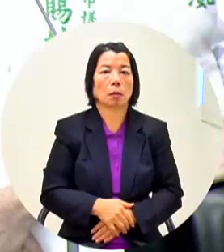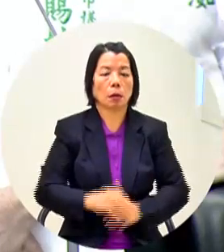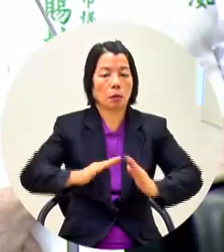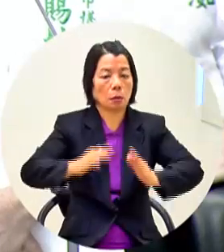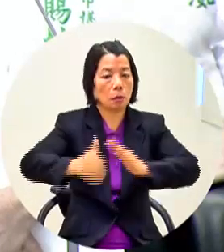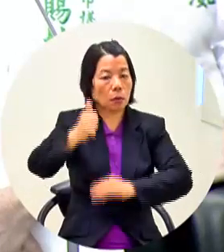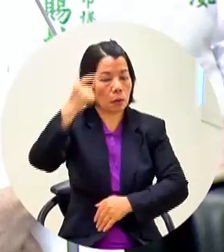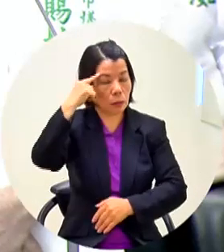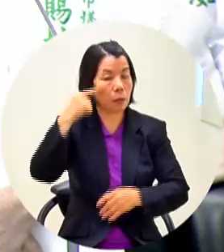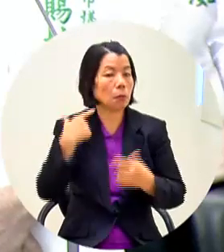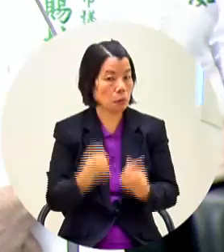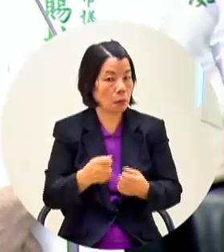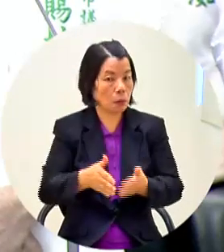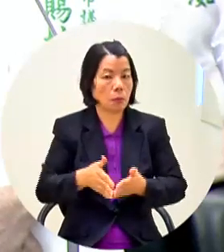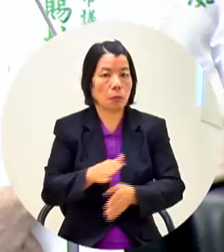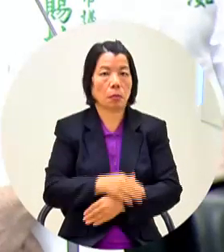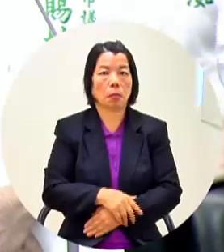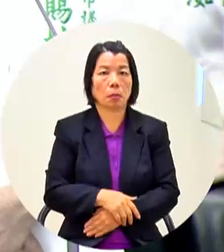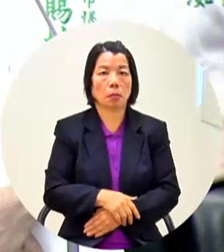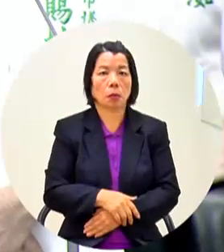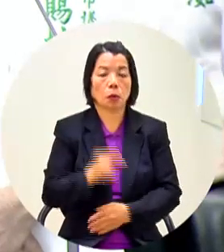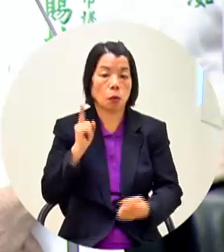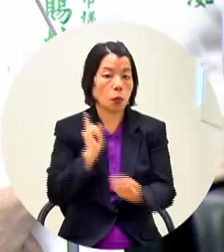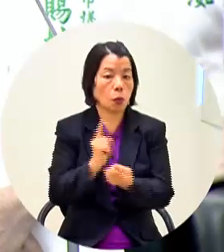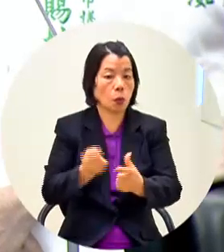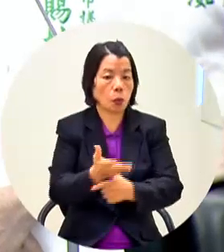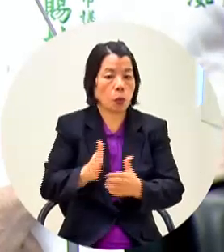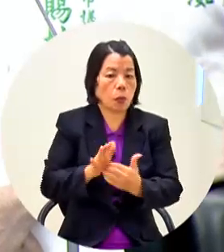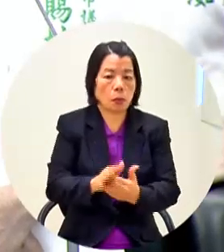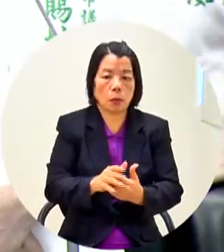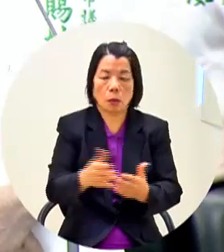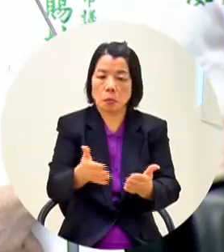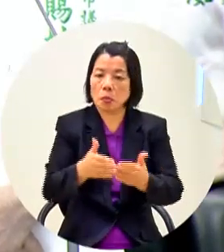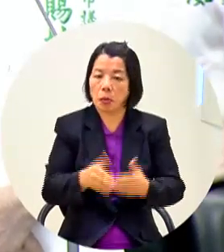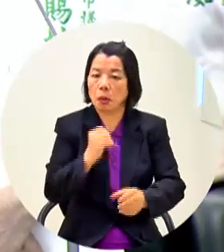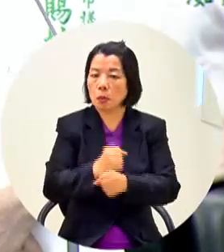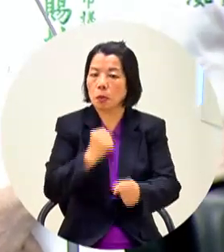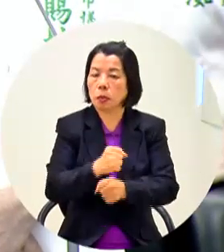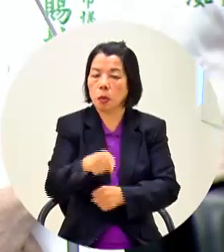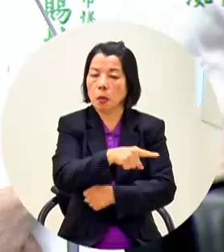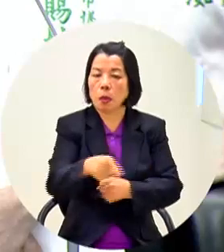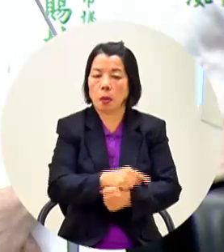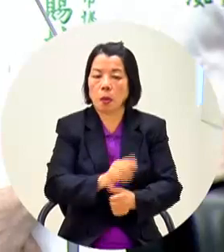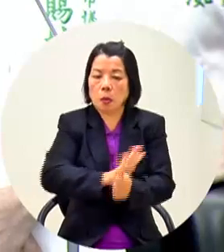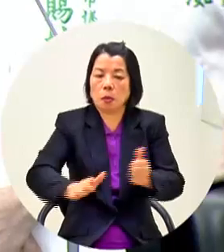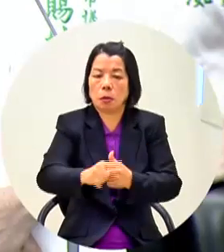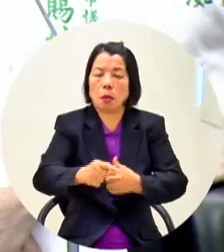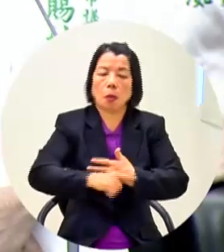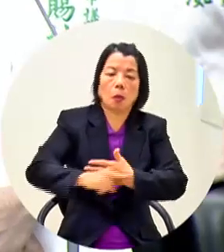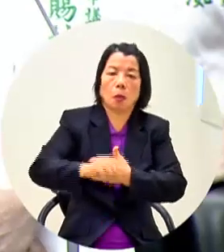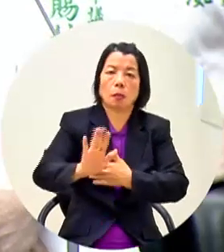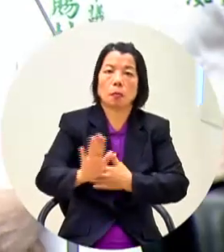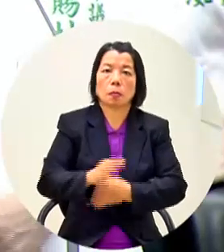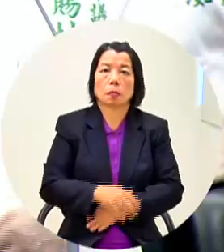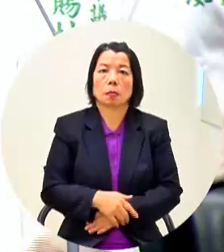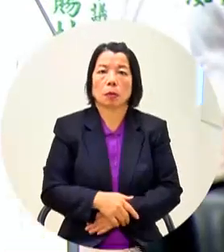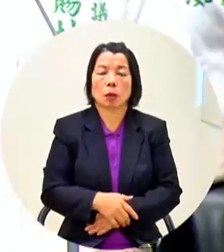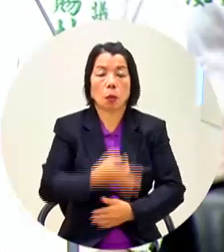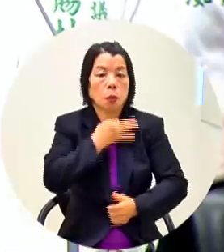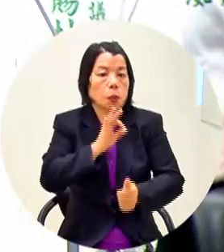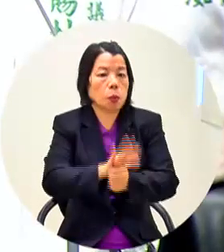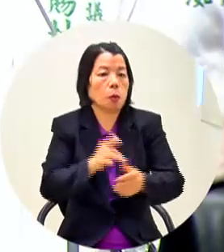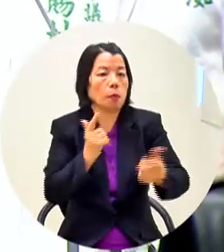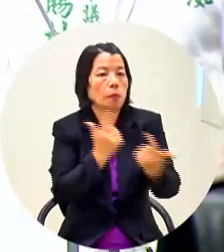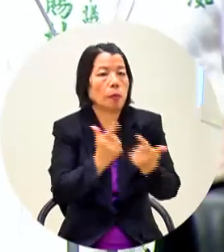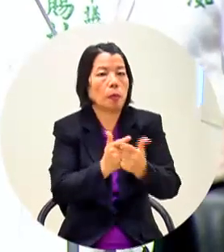同意，在防疫的部分不要制造恐慌，纾困的部分我们尽量配合中央的，